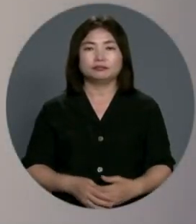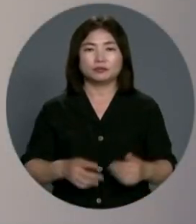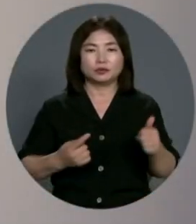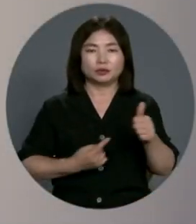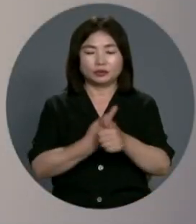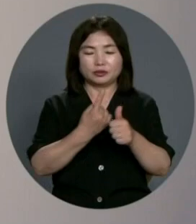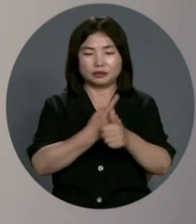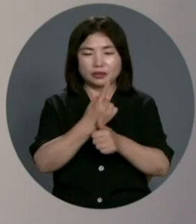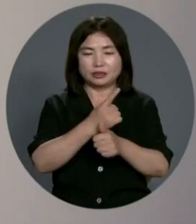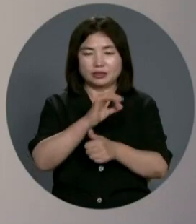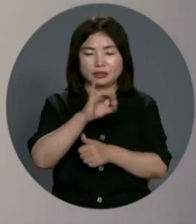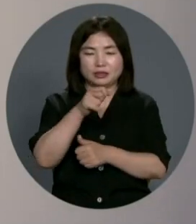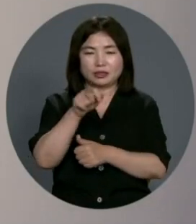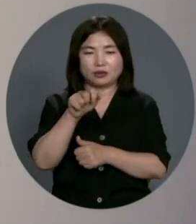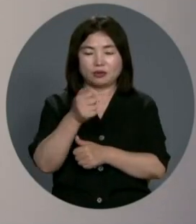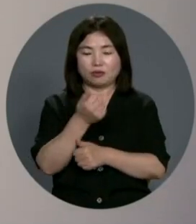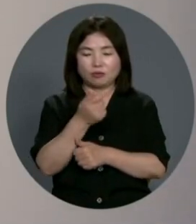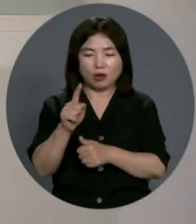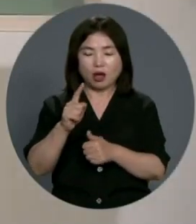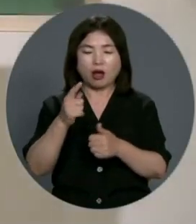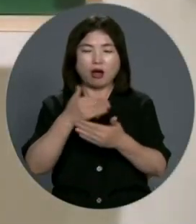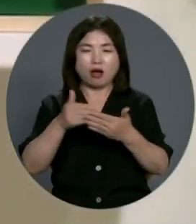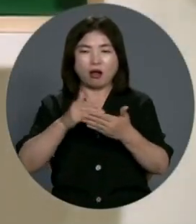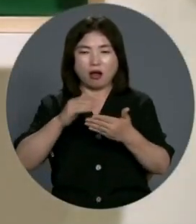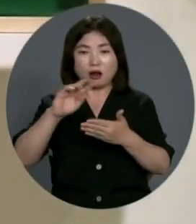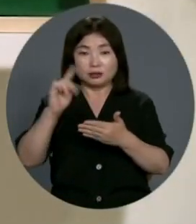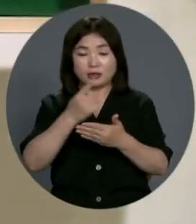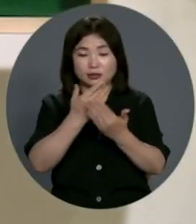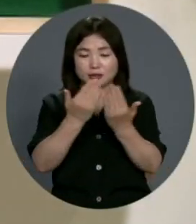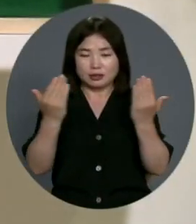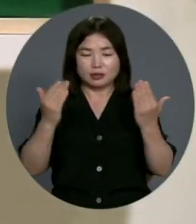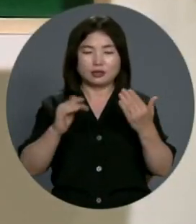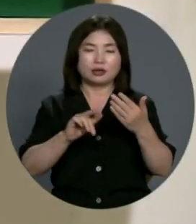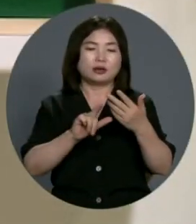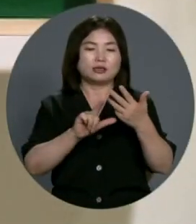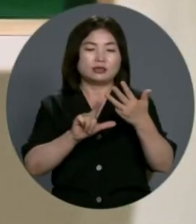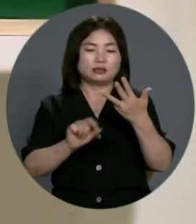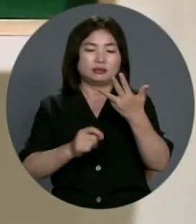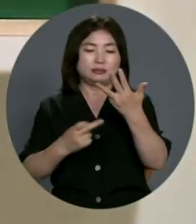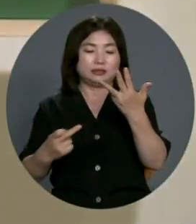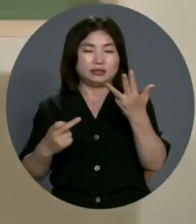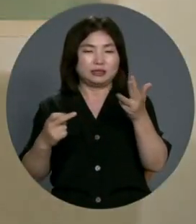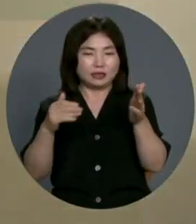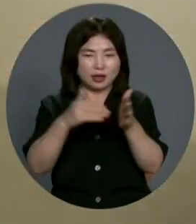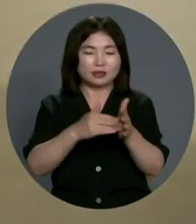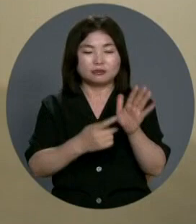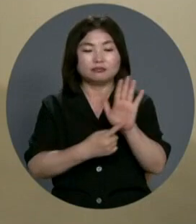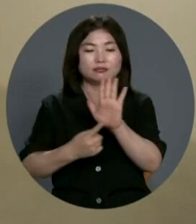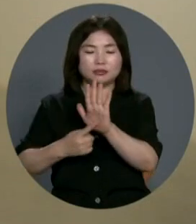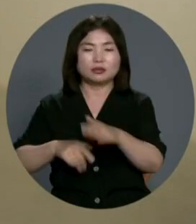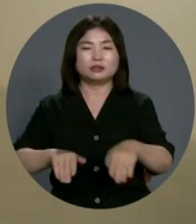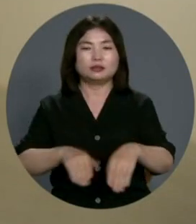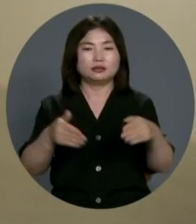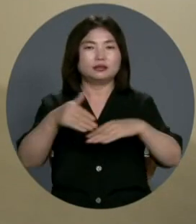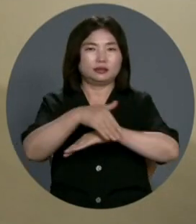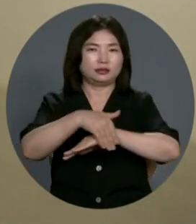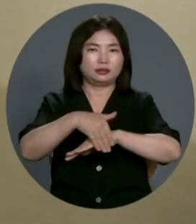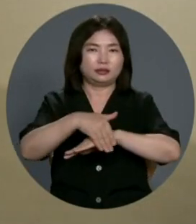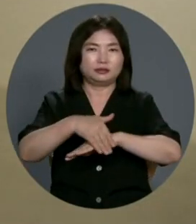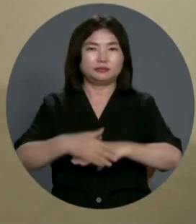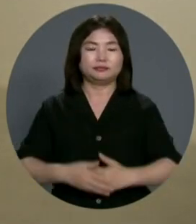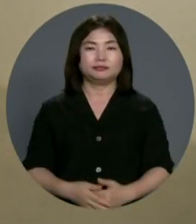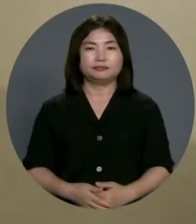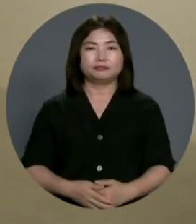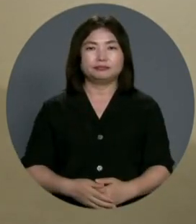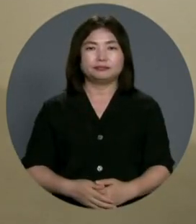조각가 이상헌 초대 개인전 어린 왕자의 귀환전은 오는 12일까지 환 갤러리에서 열립니다.